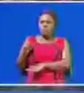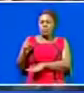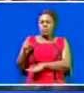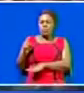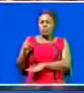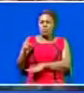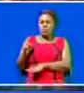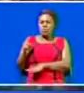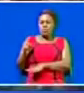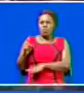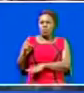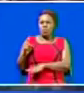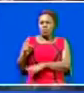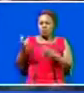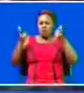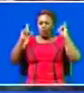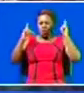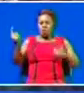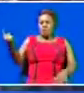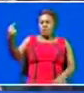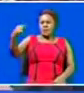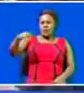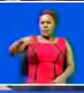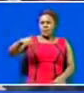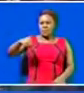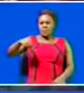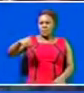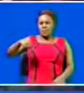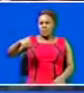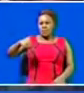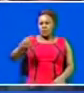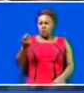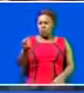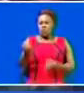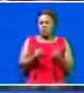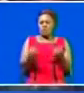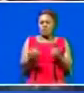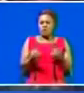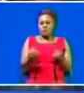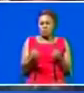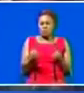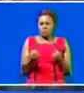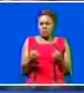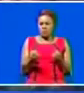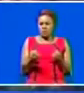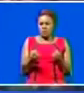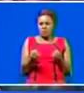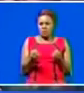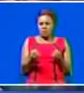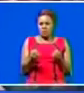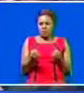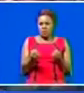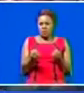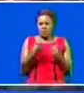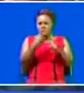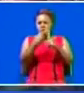Lori nilitoka pande ya Manyata na gari dogo aina Toyota Sienna ilikuwa